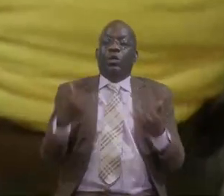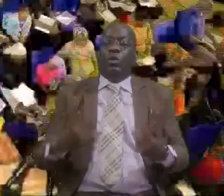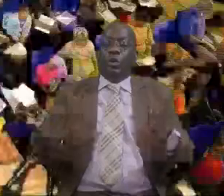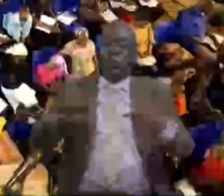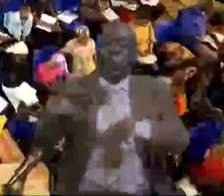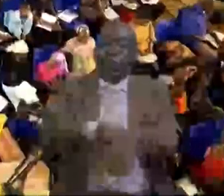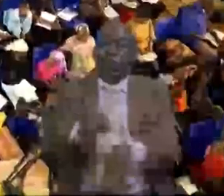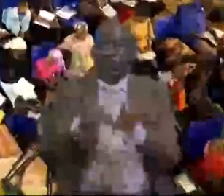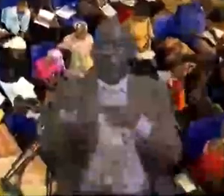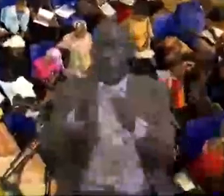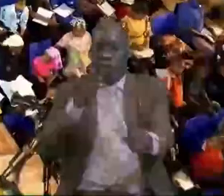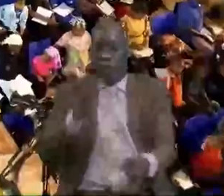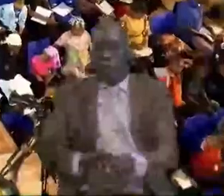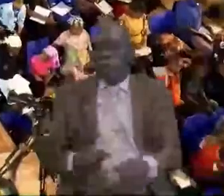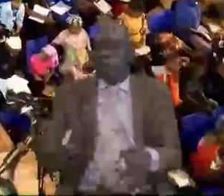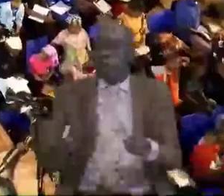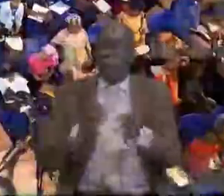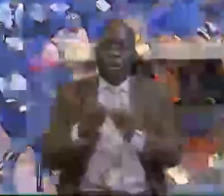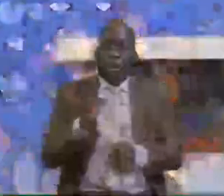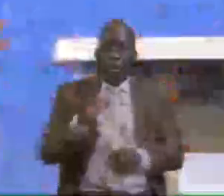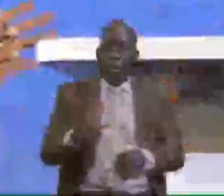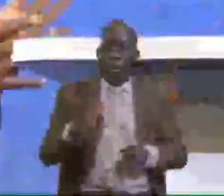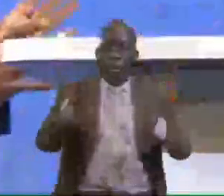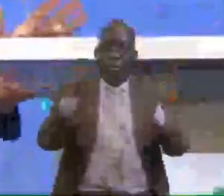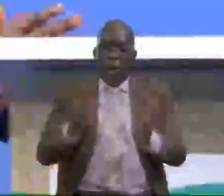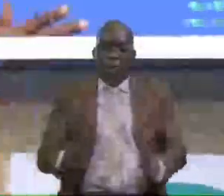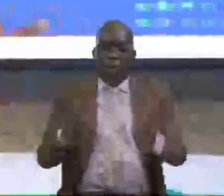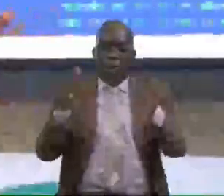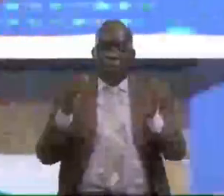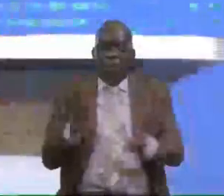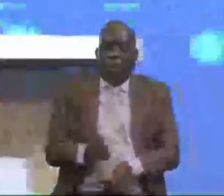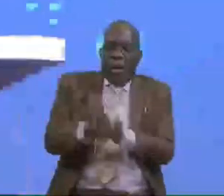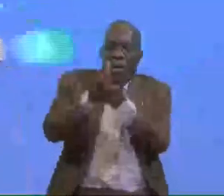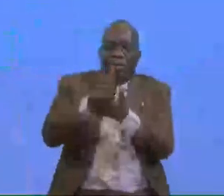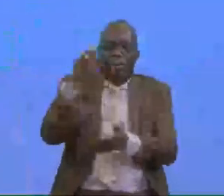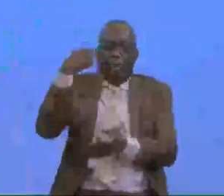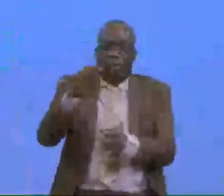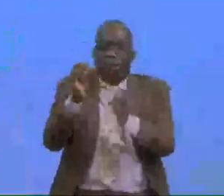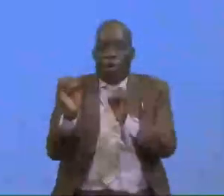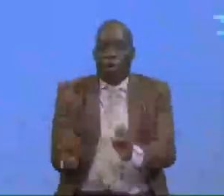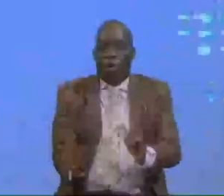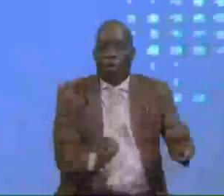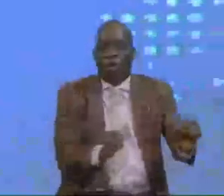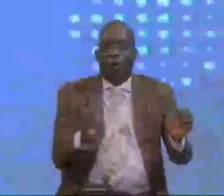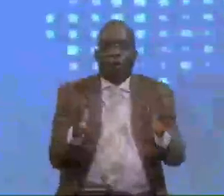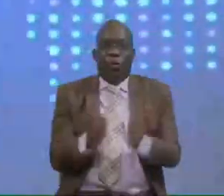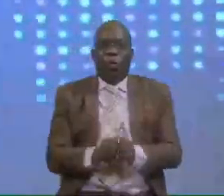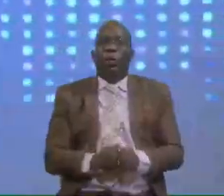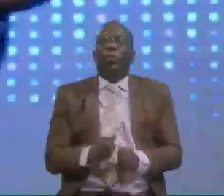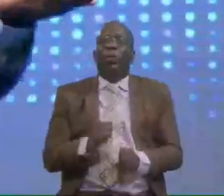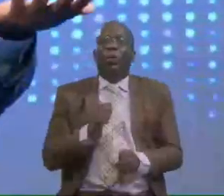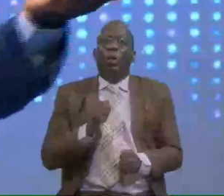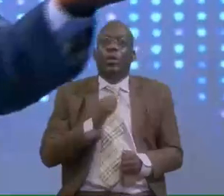Troisièmement, c'est l'intervention puissante pour les personnes dans l'impossibilité.